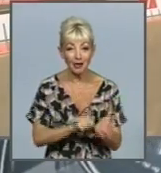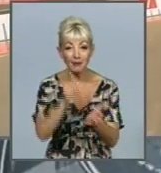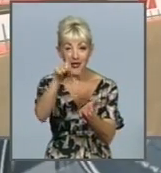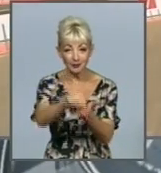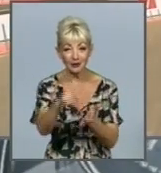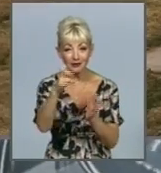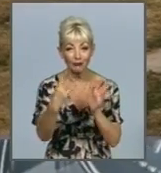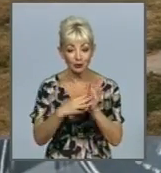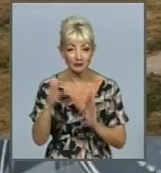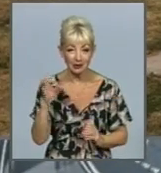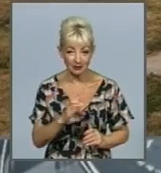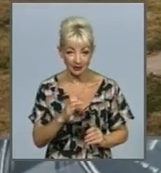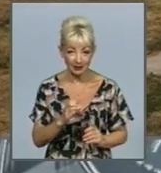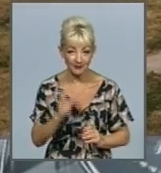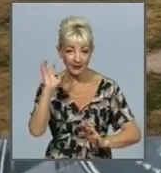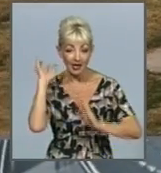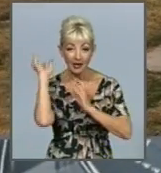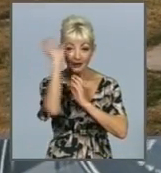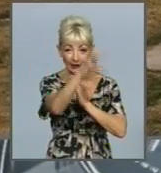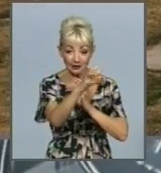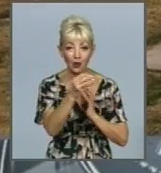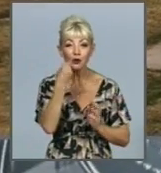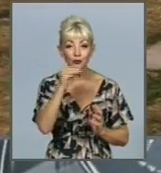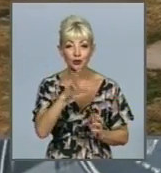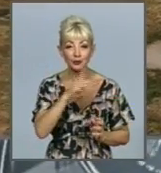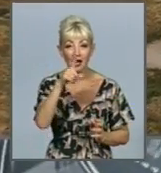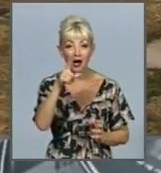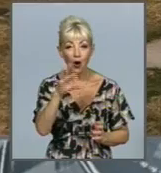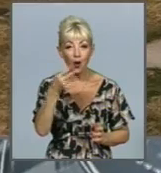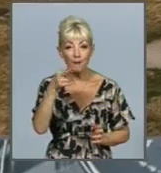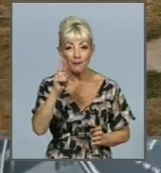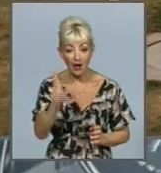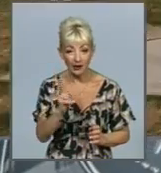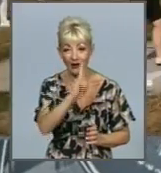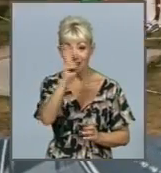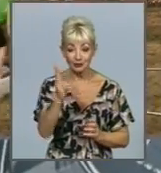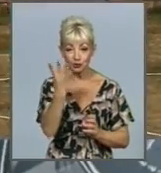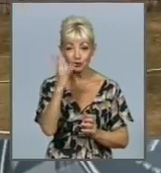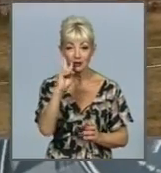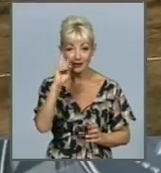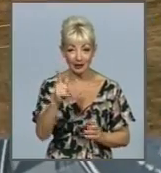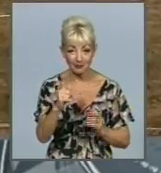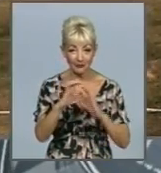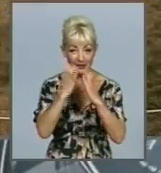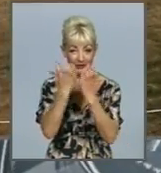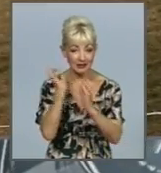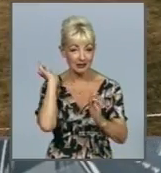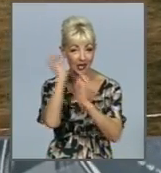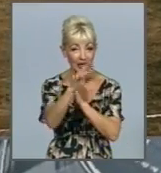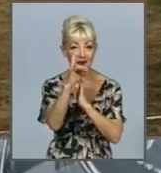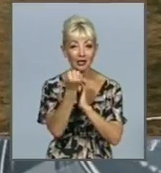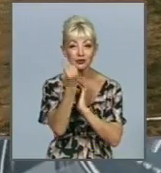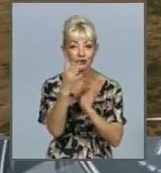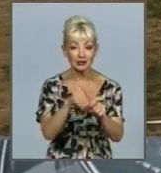8 сантиметров. В толкании ядра доминировала Анна Хопяк, которая забросила 4-килограммовый снаряд на